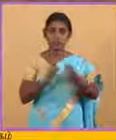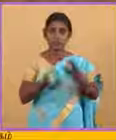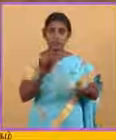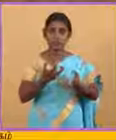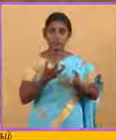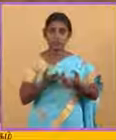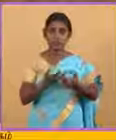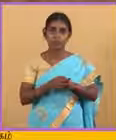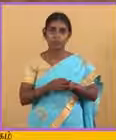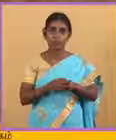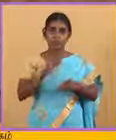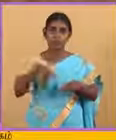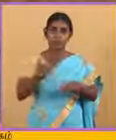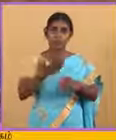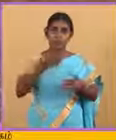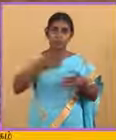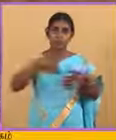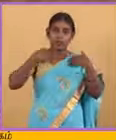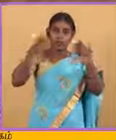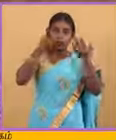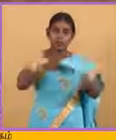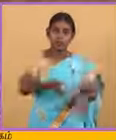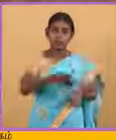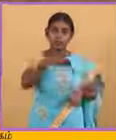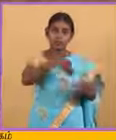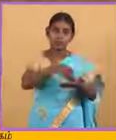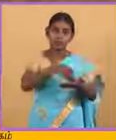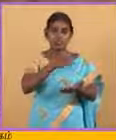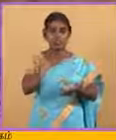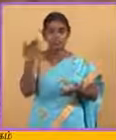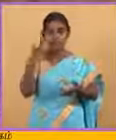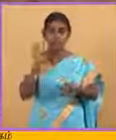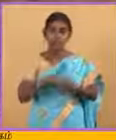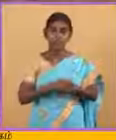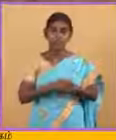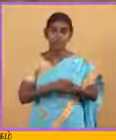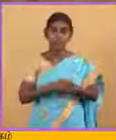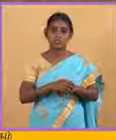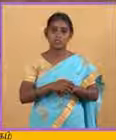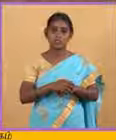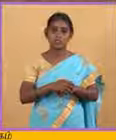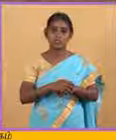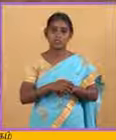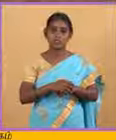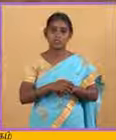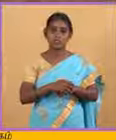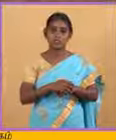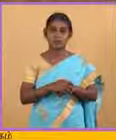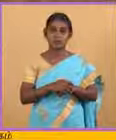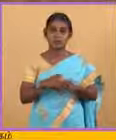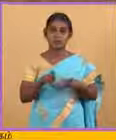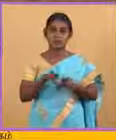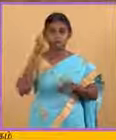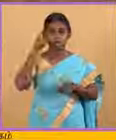மூட்டினார். அதனுள் புகுந்து உயிரை மீட்டார், உயிரை மாய்த்தார். நினைத்து பாருங்கள்